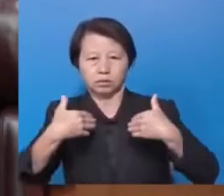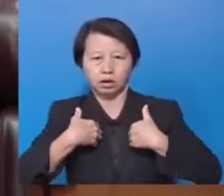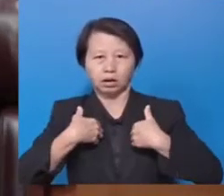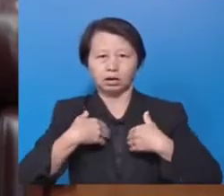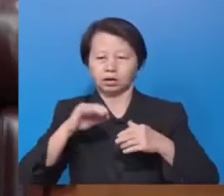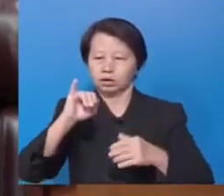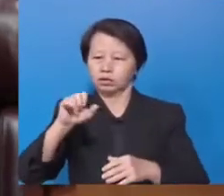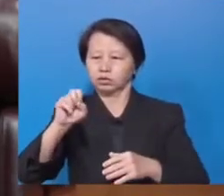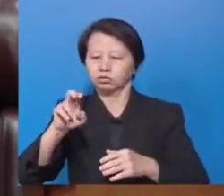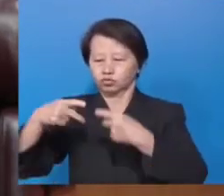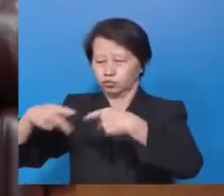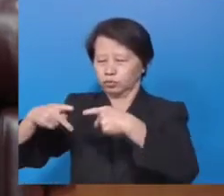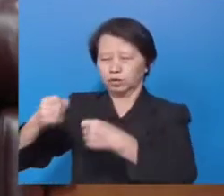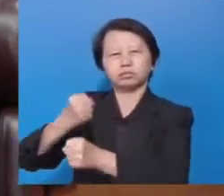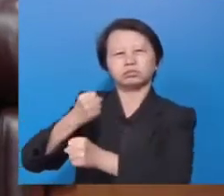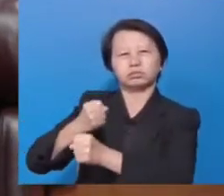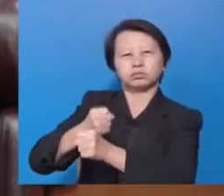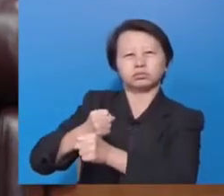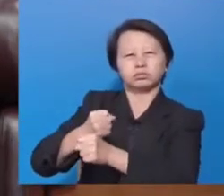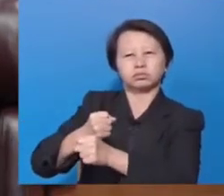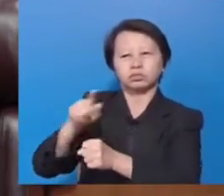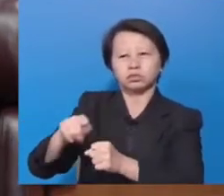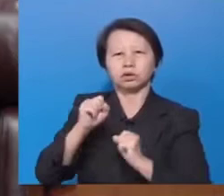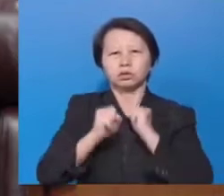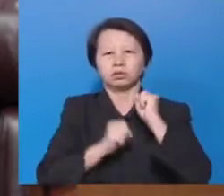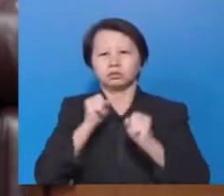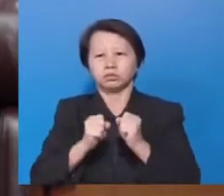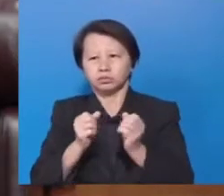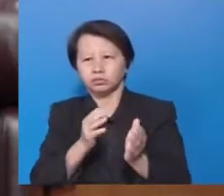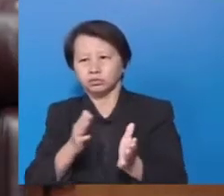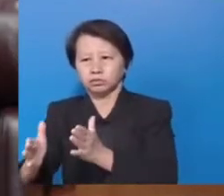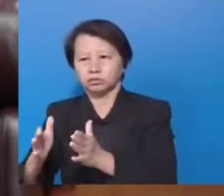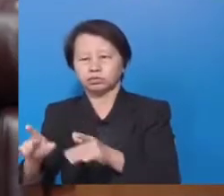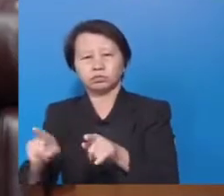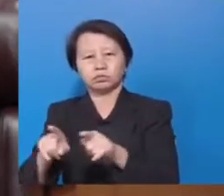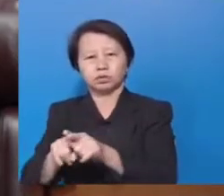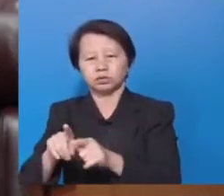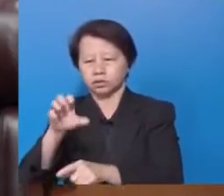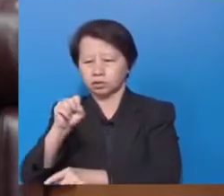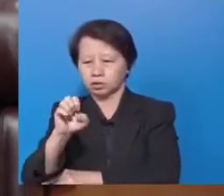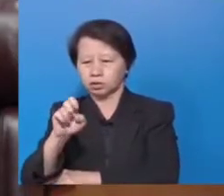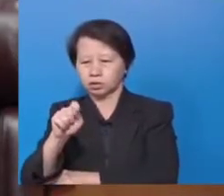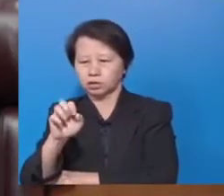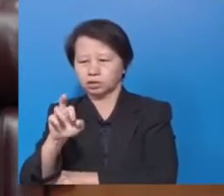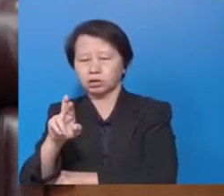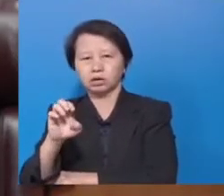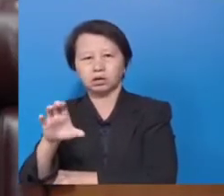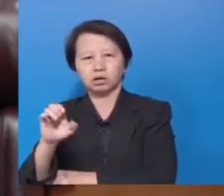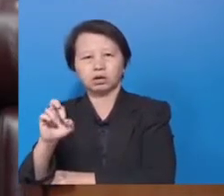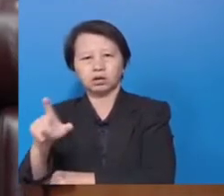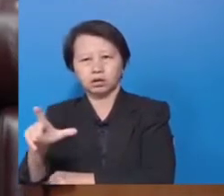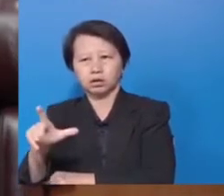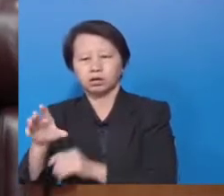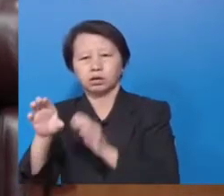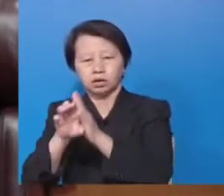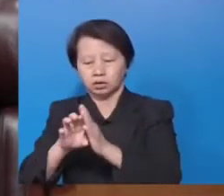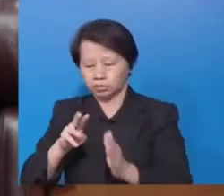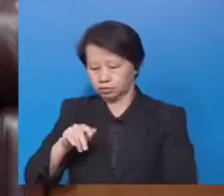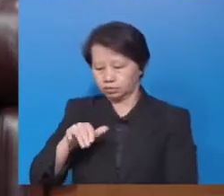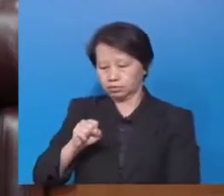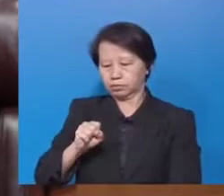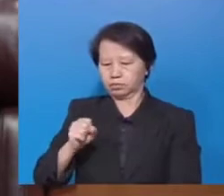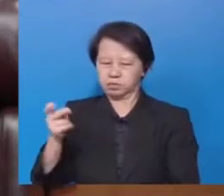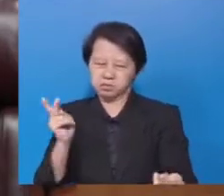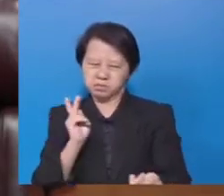terdapat isu-isu pasaran pekerjaan yang bersifat structure serat Sutra seperti mishmash dan